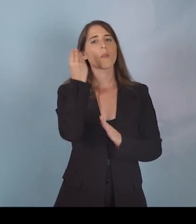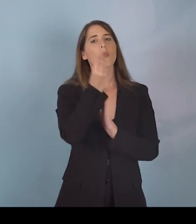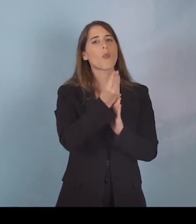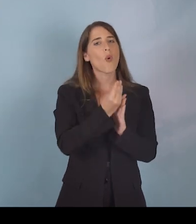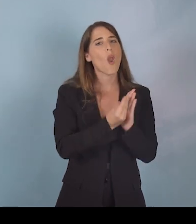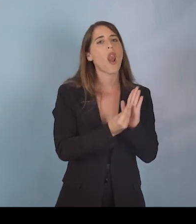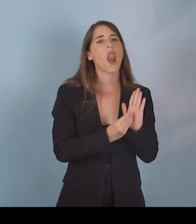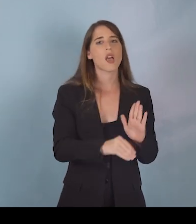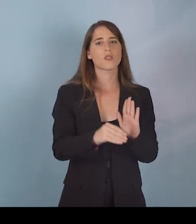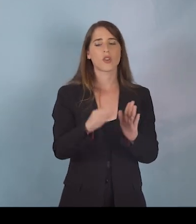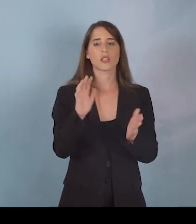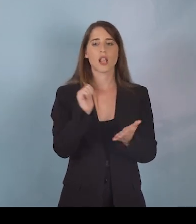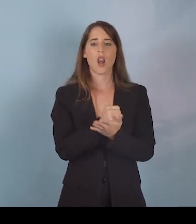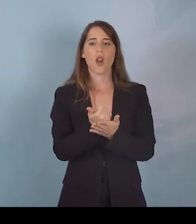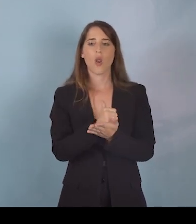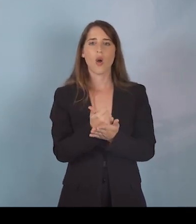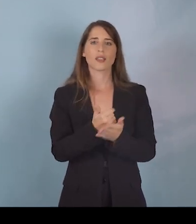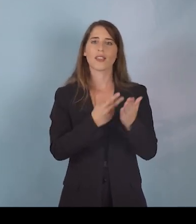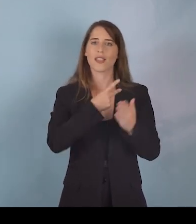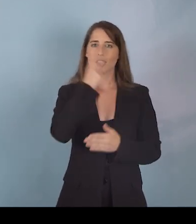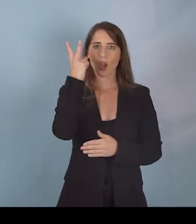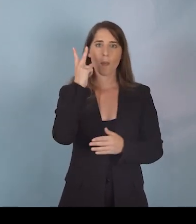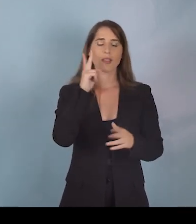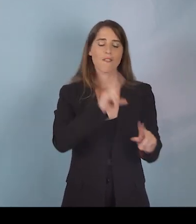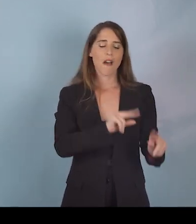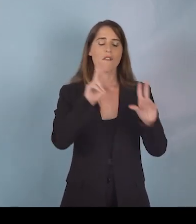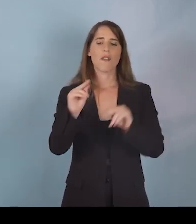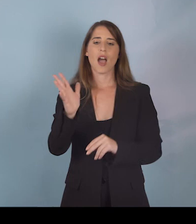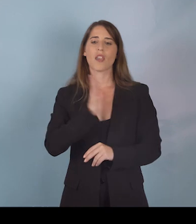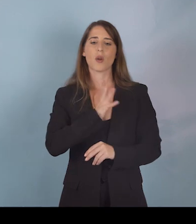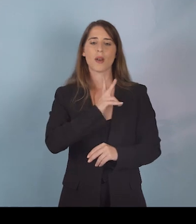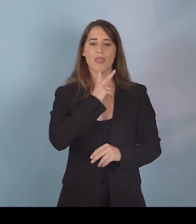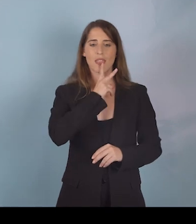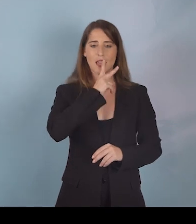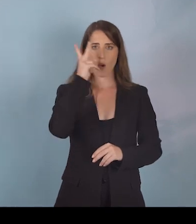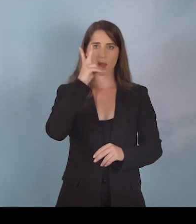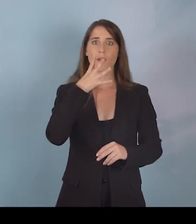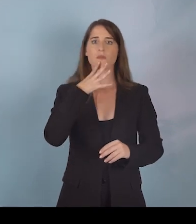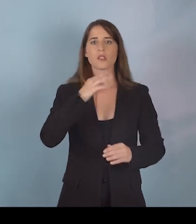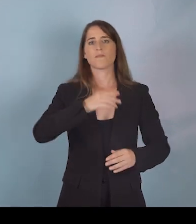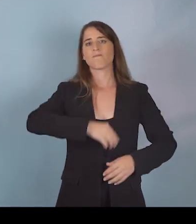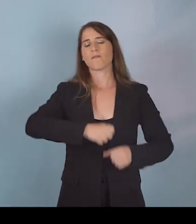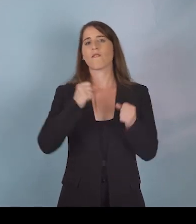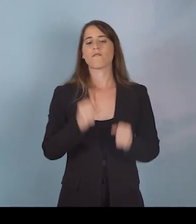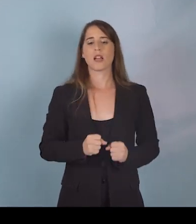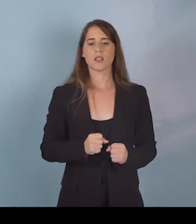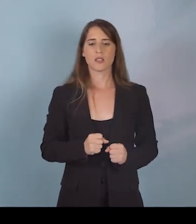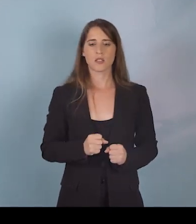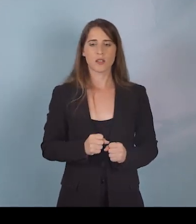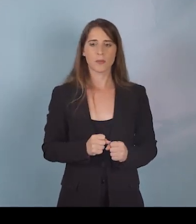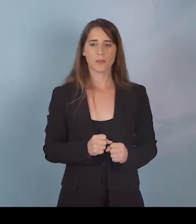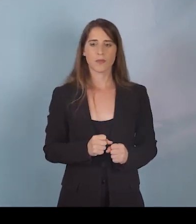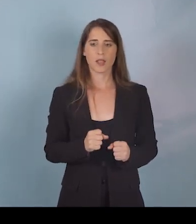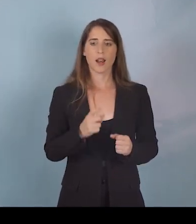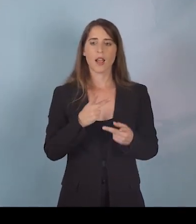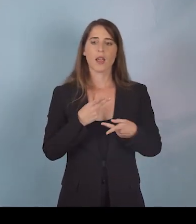Άκουσα αρκετές φορές σήμερα ότι τα LGBTQI, τα ΛΟΑΤΚΙ δικαιώματα, είναι ανθρώπινα δικαιώματα και ως εκ τούτου είναι αδιαπραγμάτευτα.